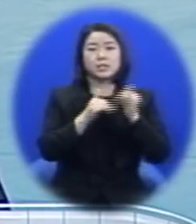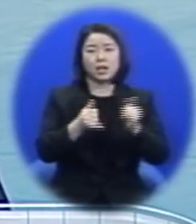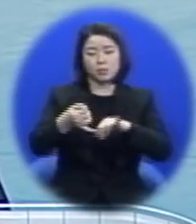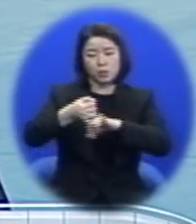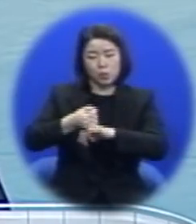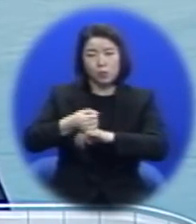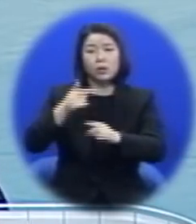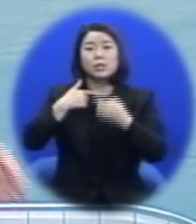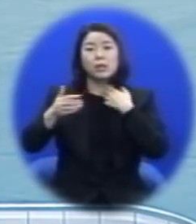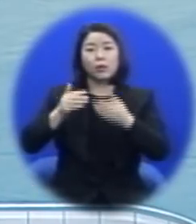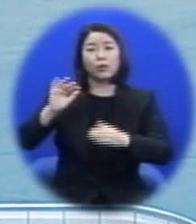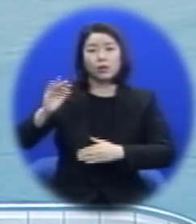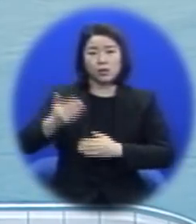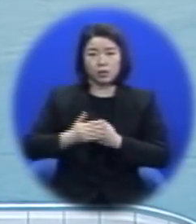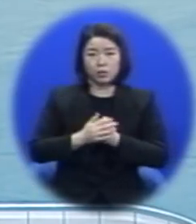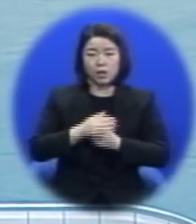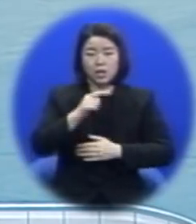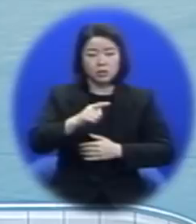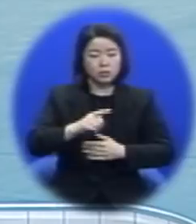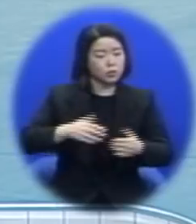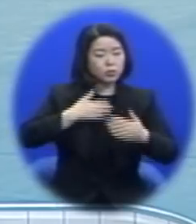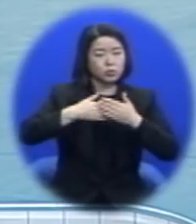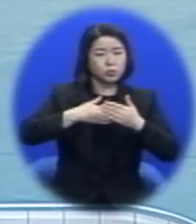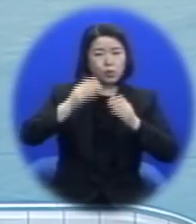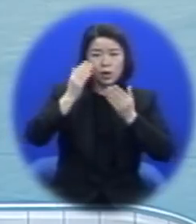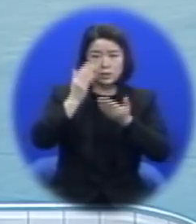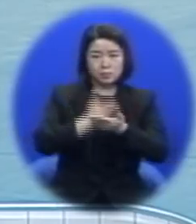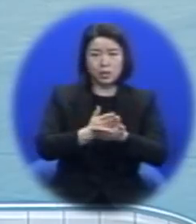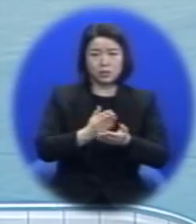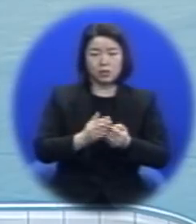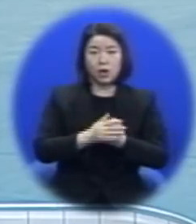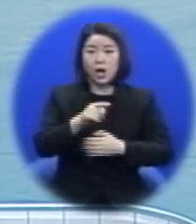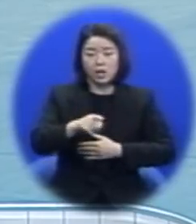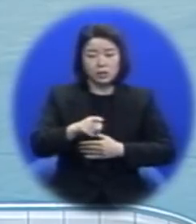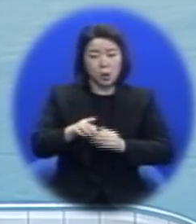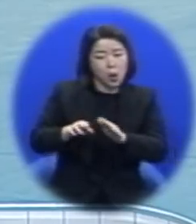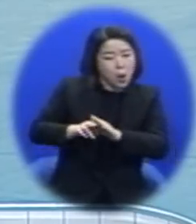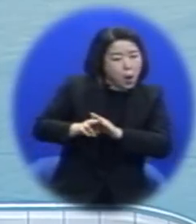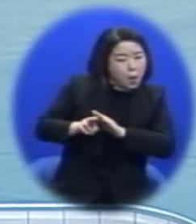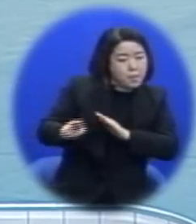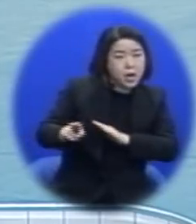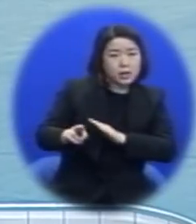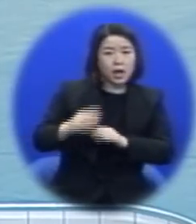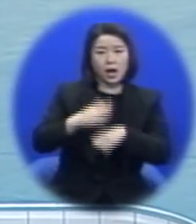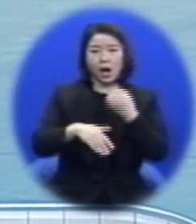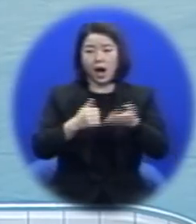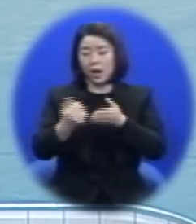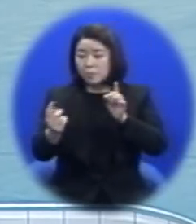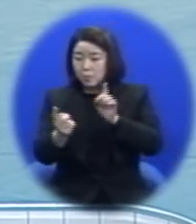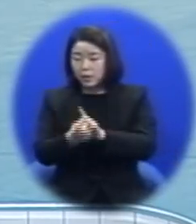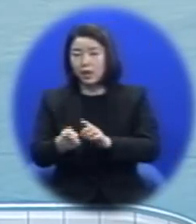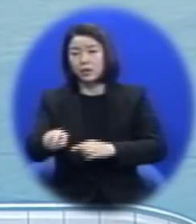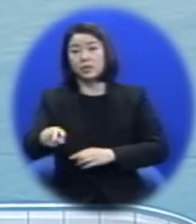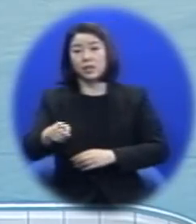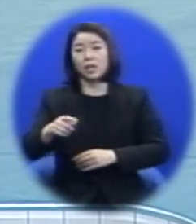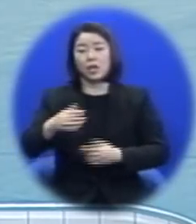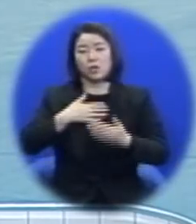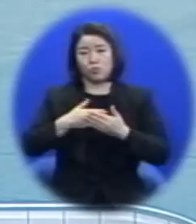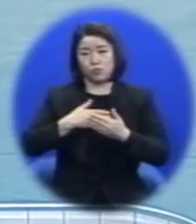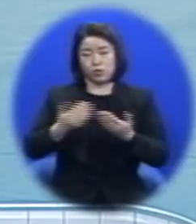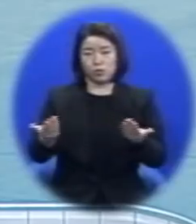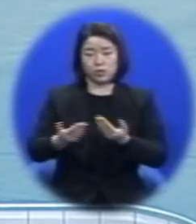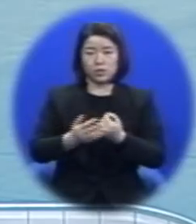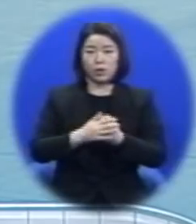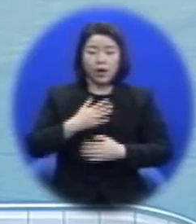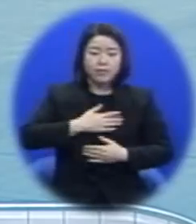겪습니다. 그걸 두려워하면 안 됩니다. 그걸 피하다가 하나님을 만나는 게 두려운 거지 내가 세상